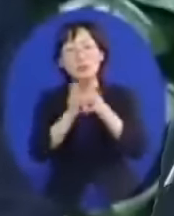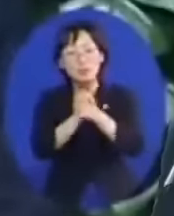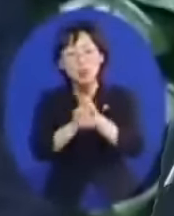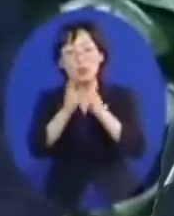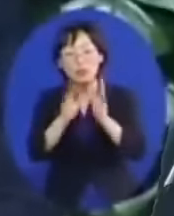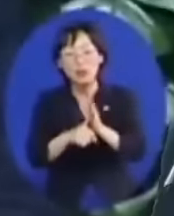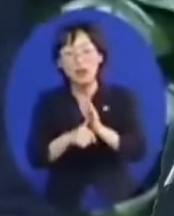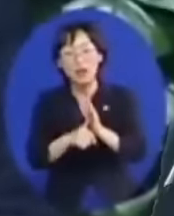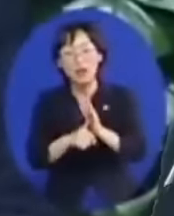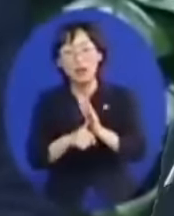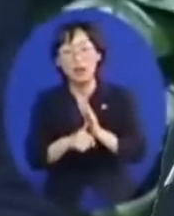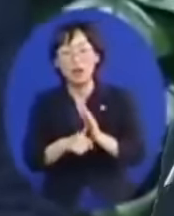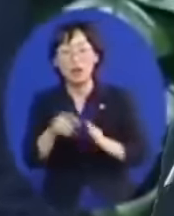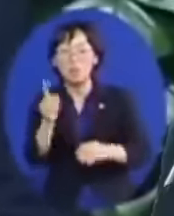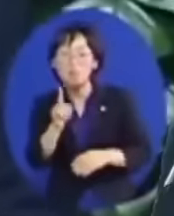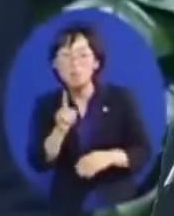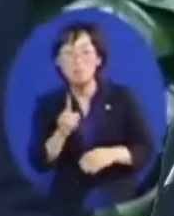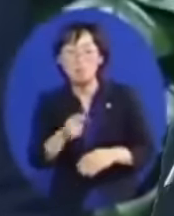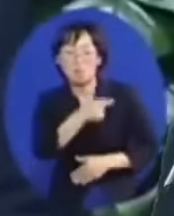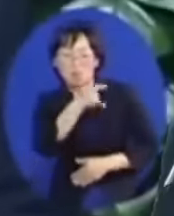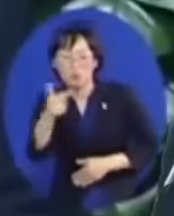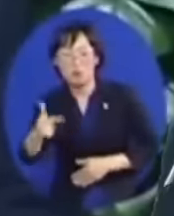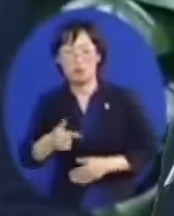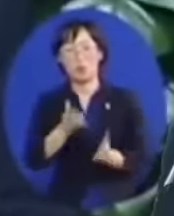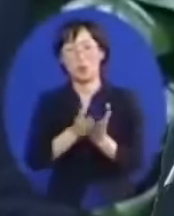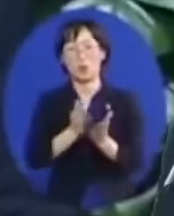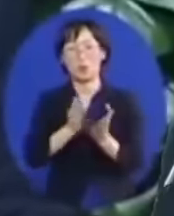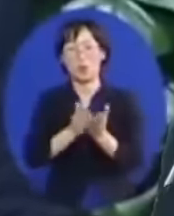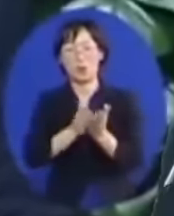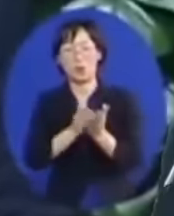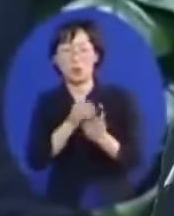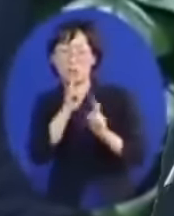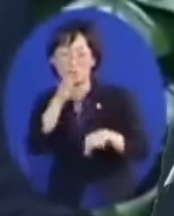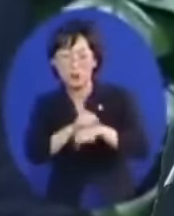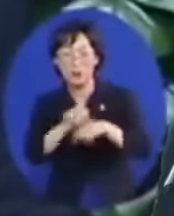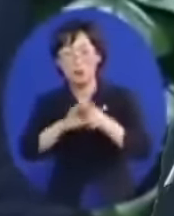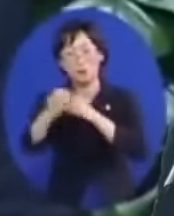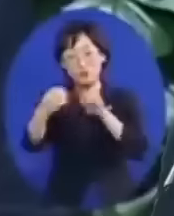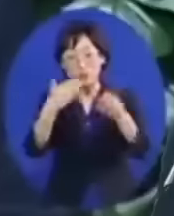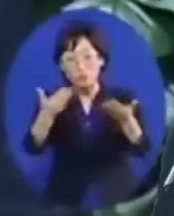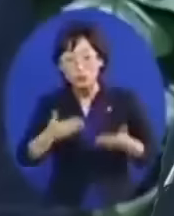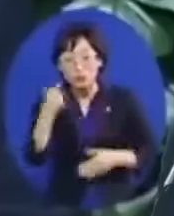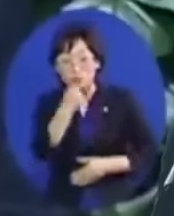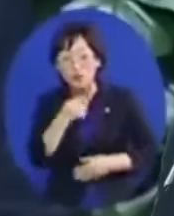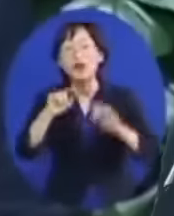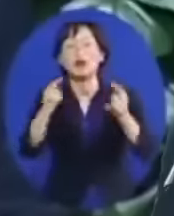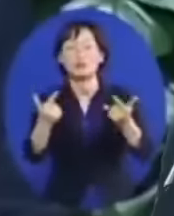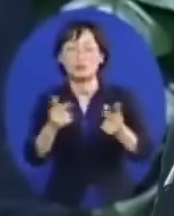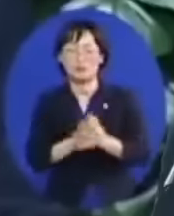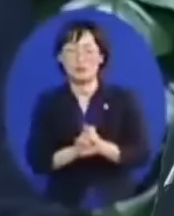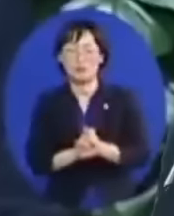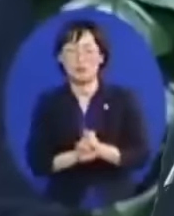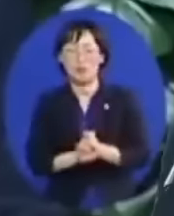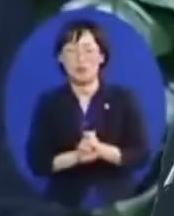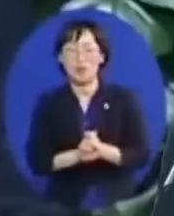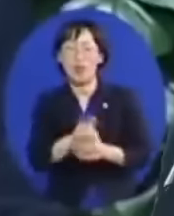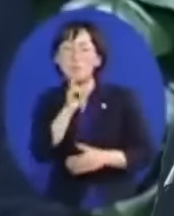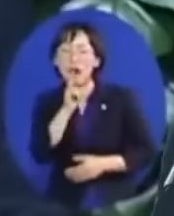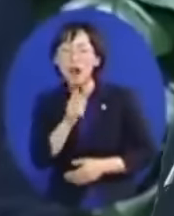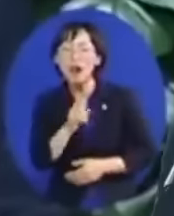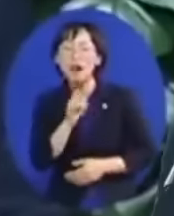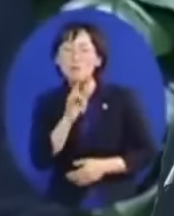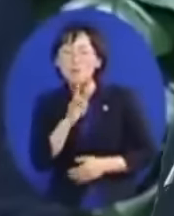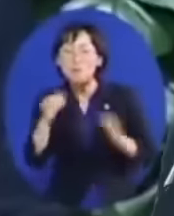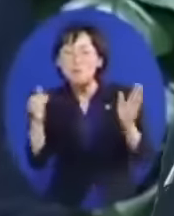때 웅변을 하고 굉장한 말을 해야 응답될 줄 알고 있는데 그것이 기도가 아닙니다. 외마디